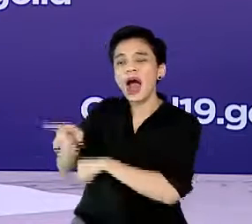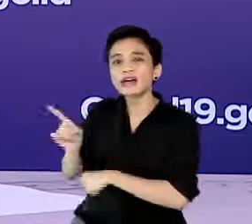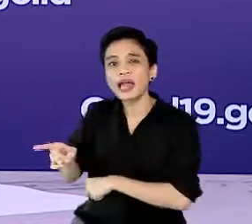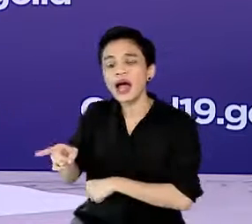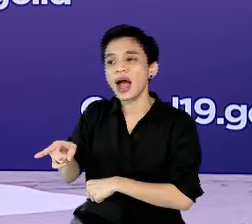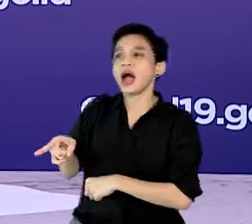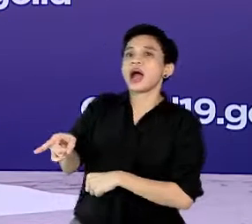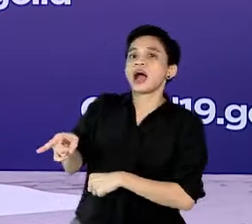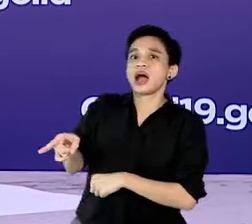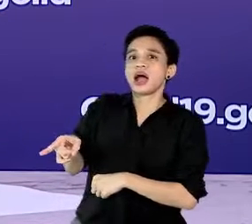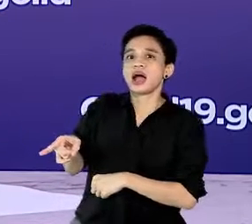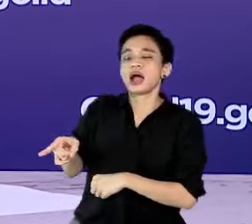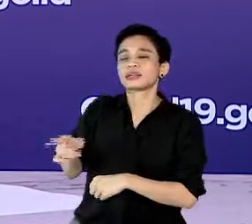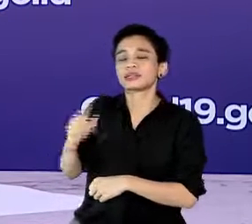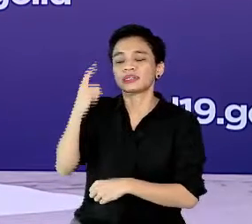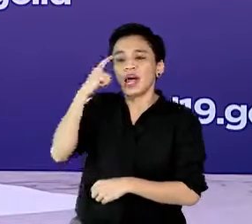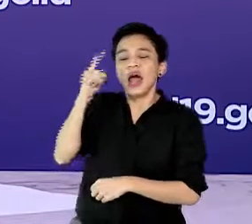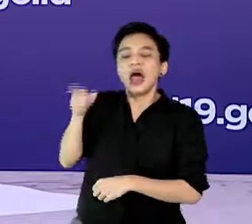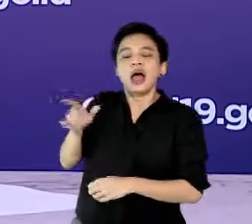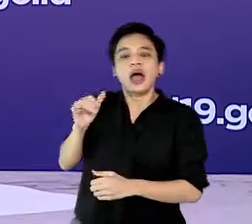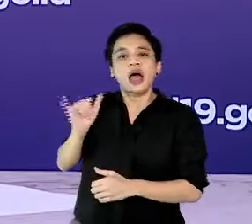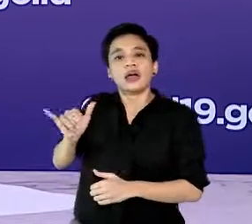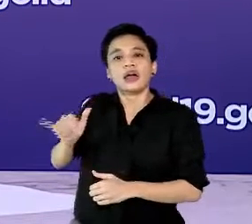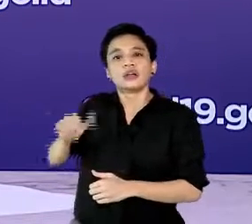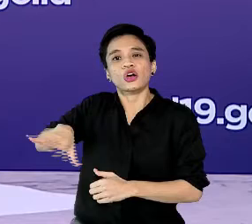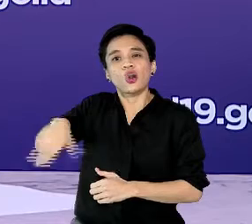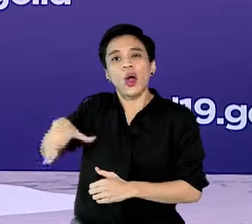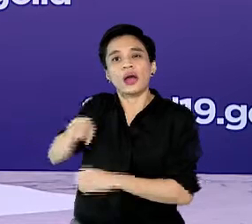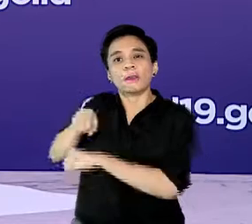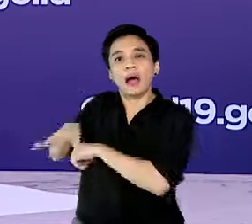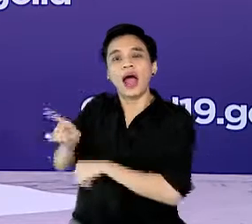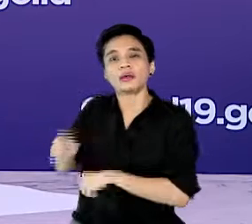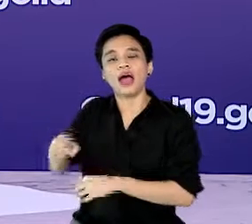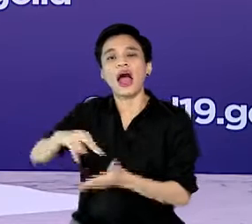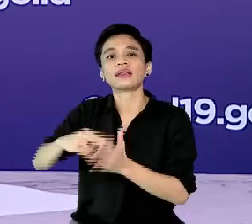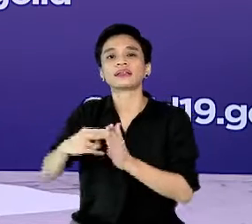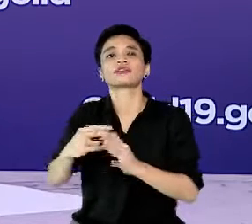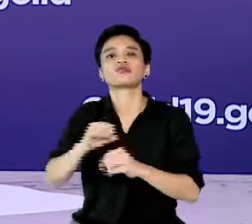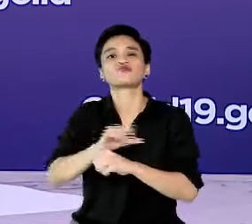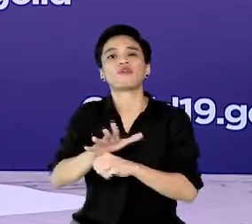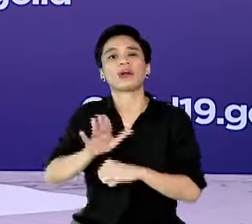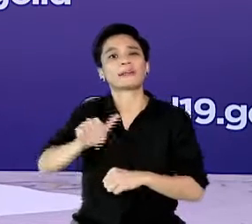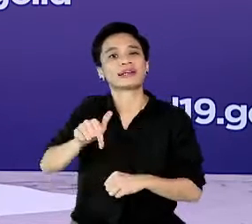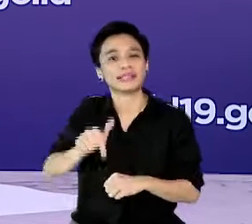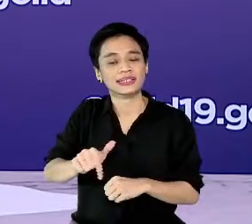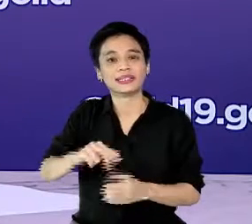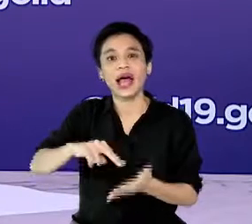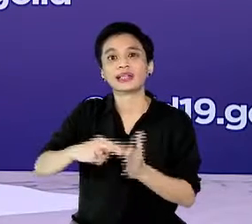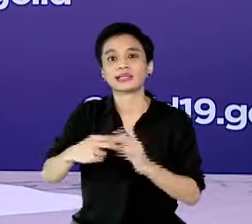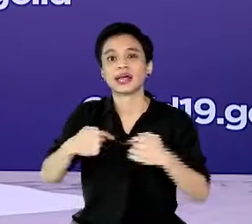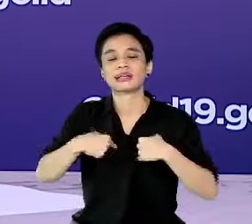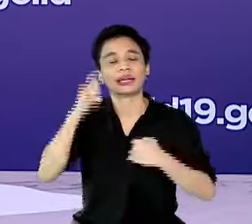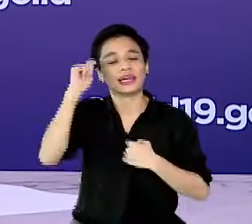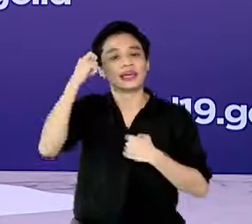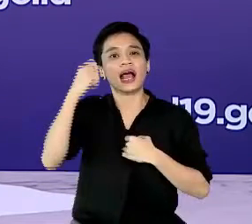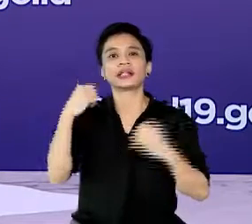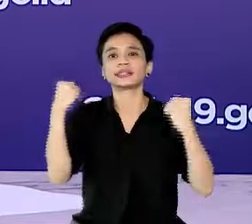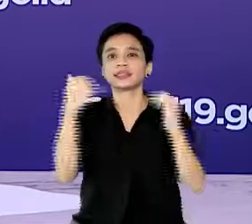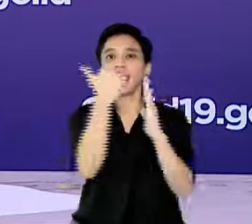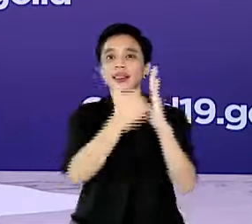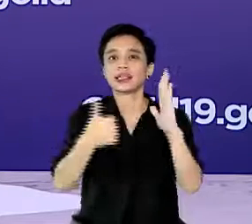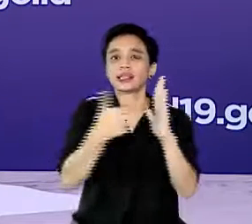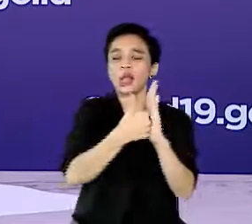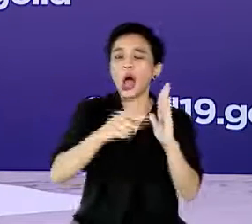keadaan ini dapat dijadikan pengingat untuk dapat kembali Meningkatkan semangat kita dalam menjalankan protokol kesehatan